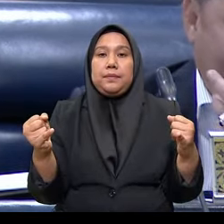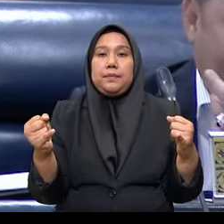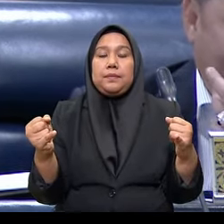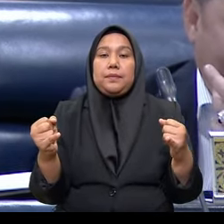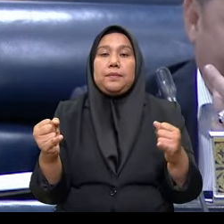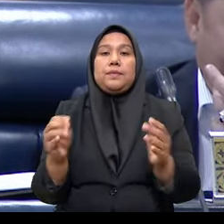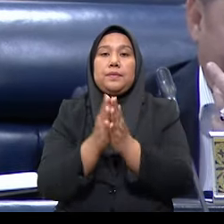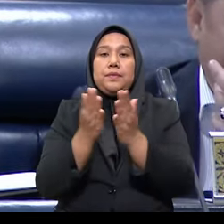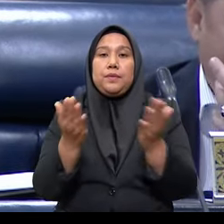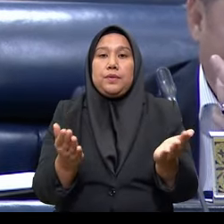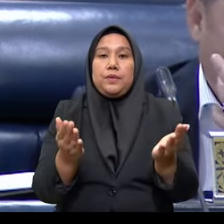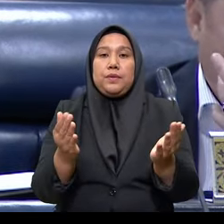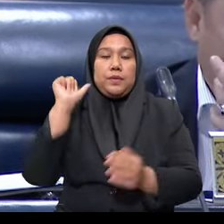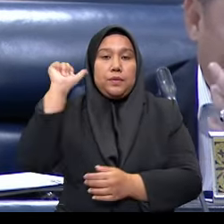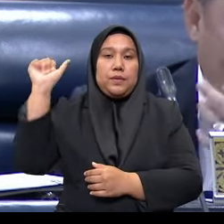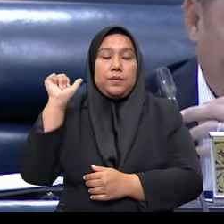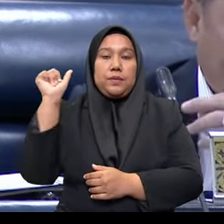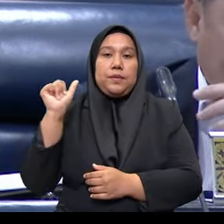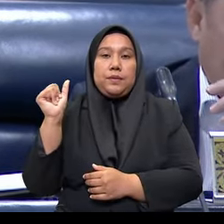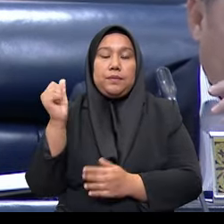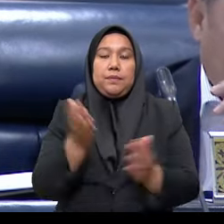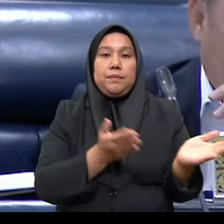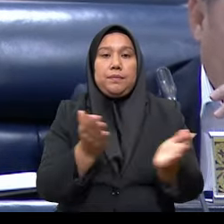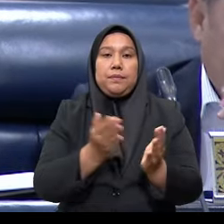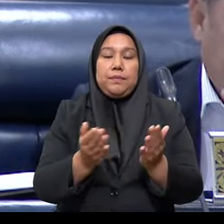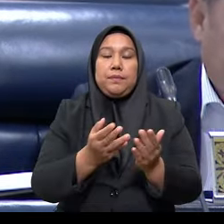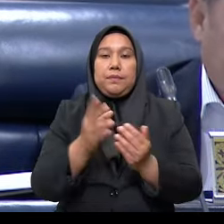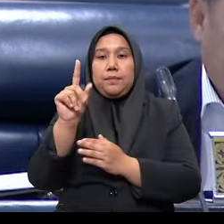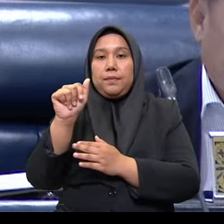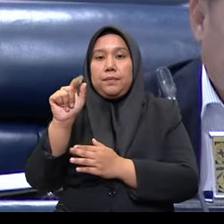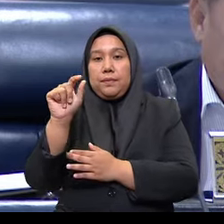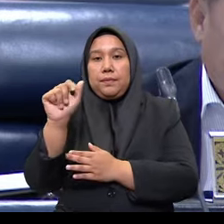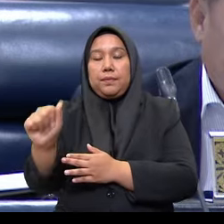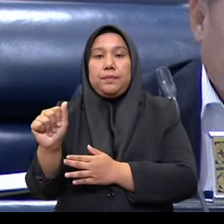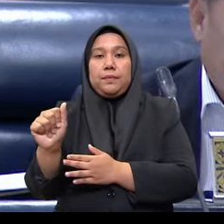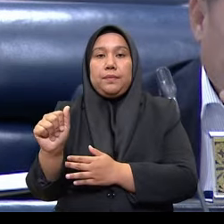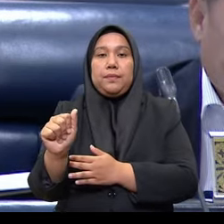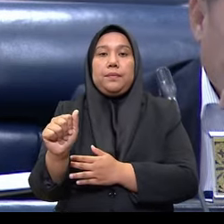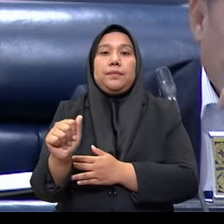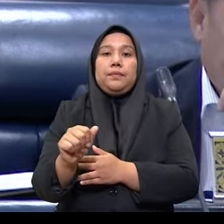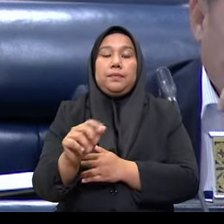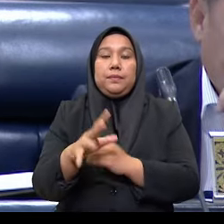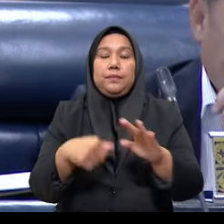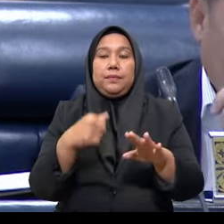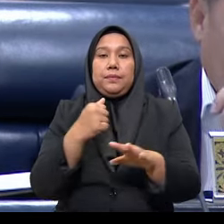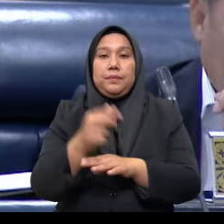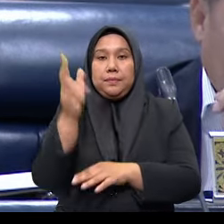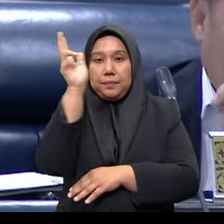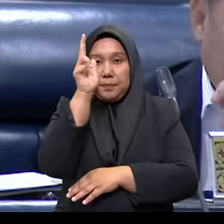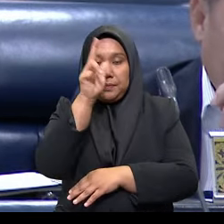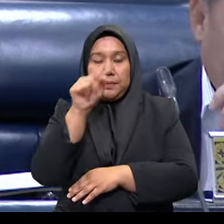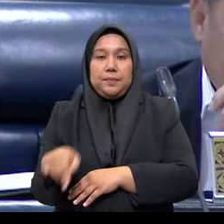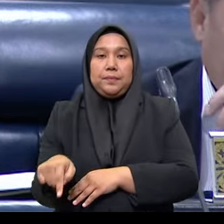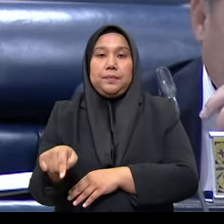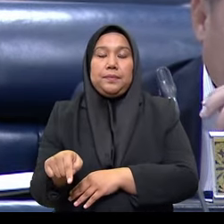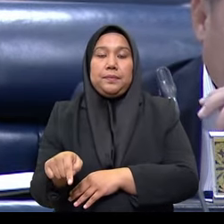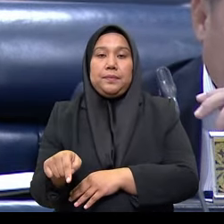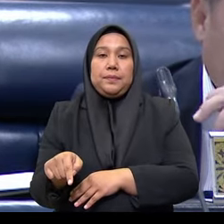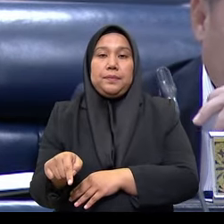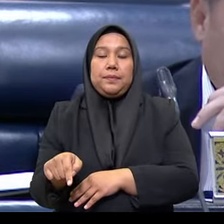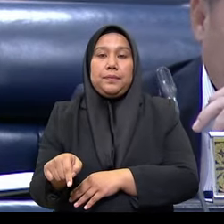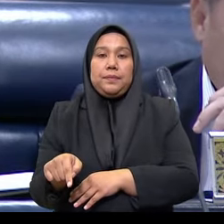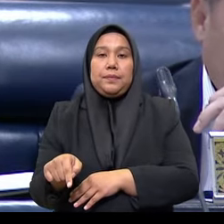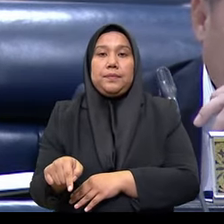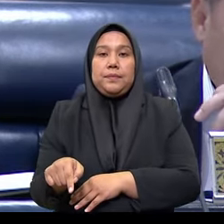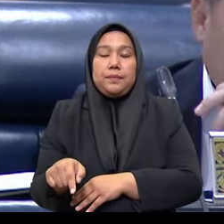audio, perkhidmatan pangkalan data dan penerbitan kerajaan. Ketika ini terdapat